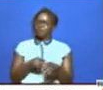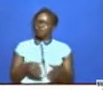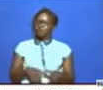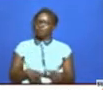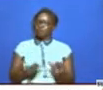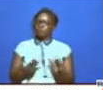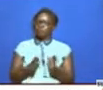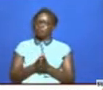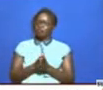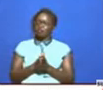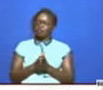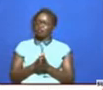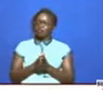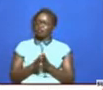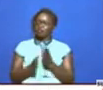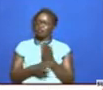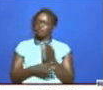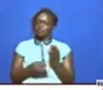wizini.